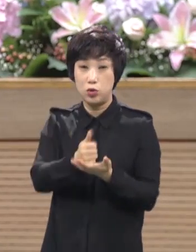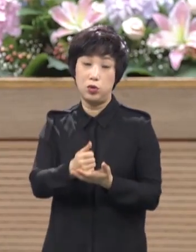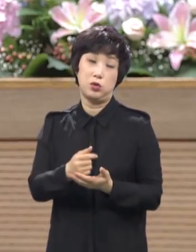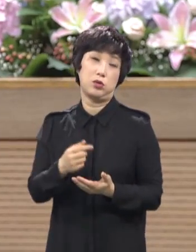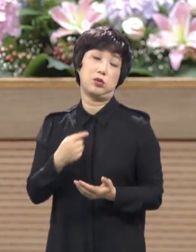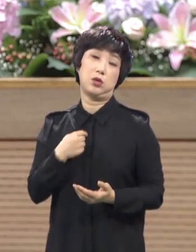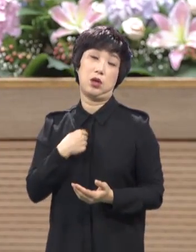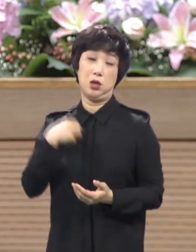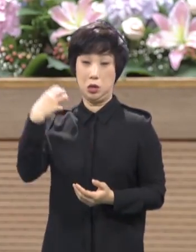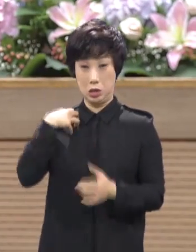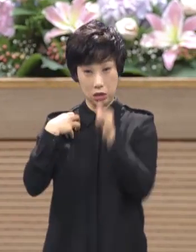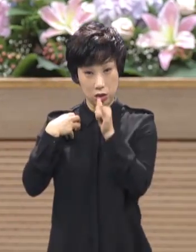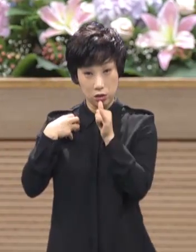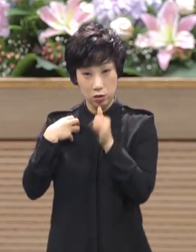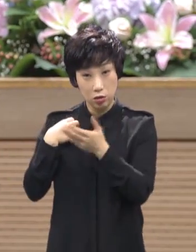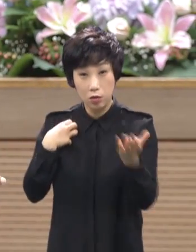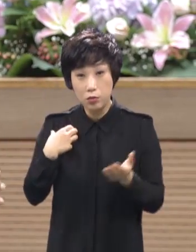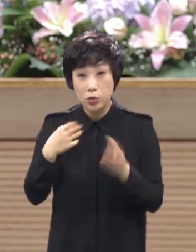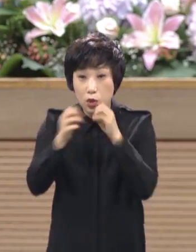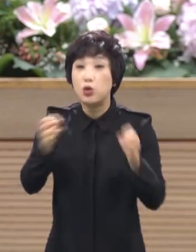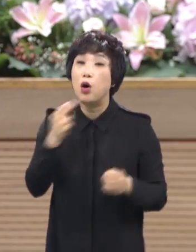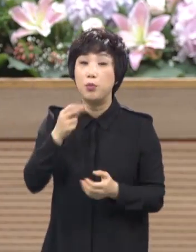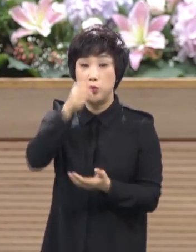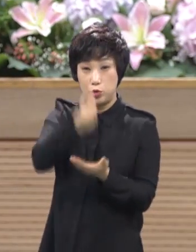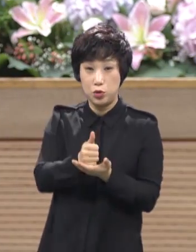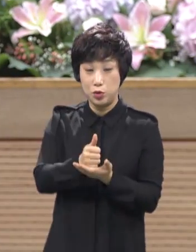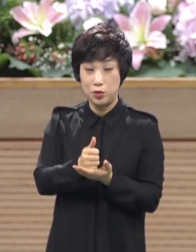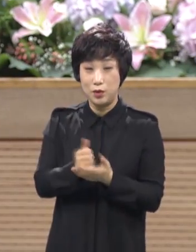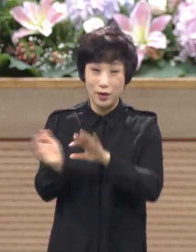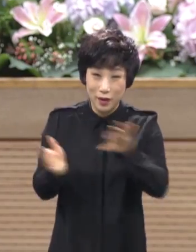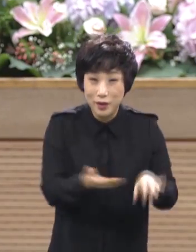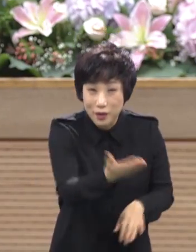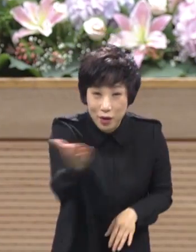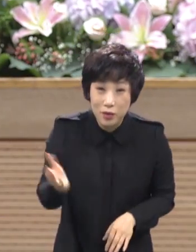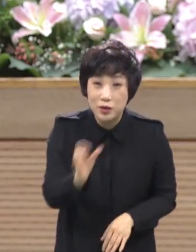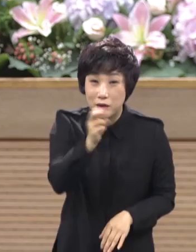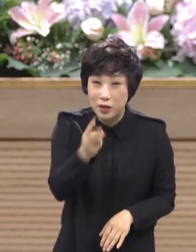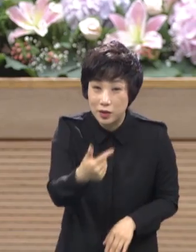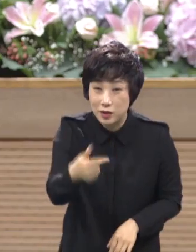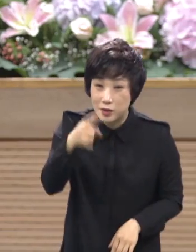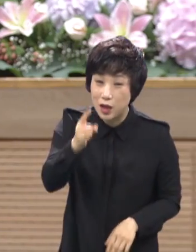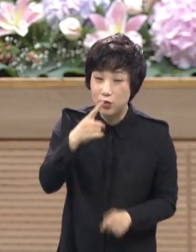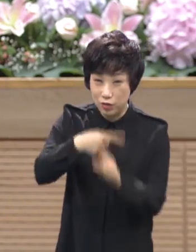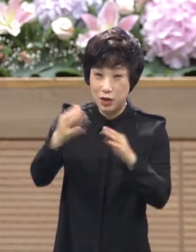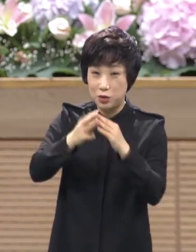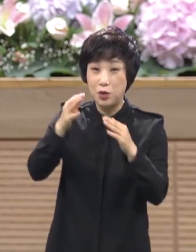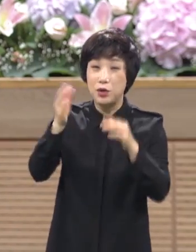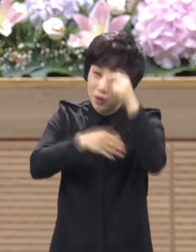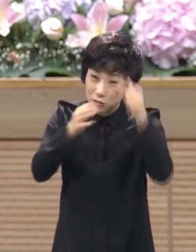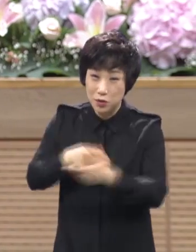이리오. 우리 연세주왕께 성도들은 누구를 만나도